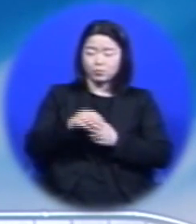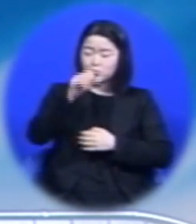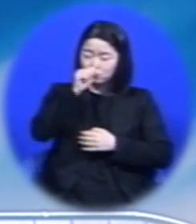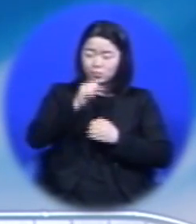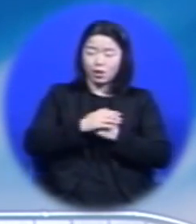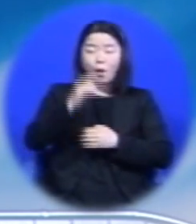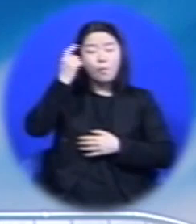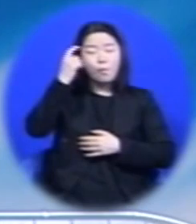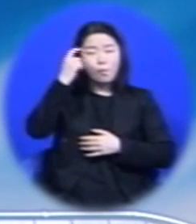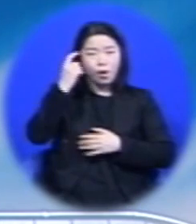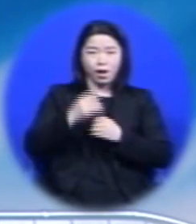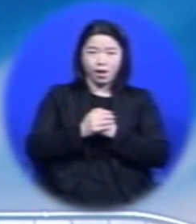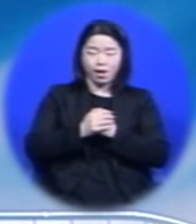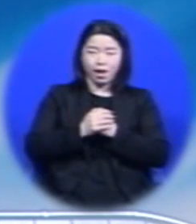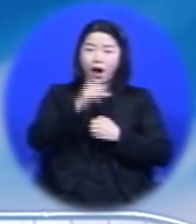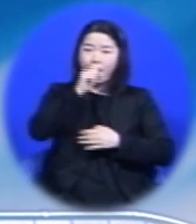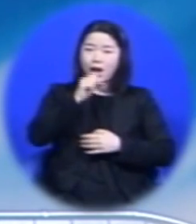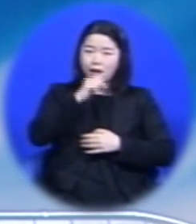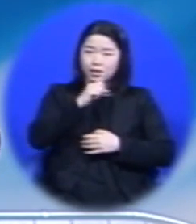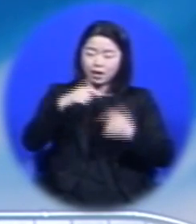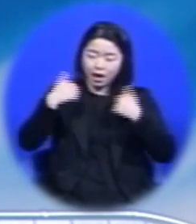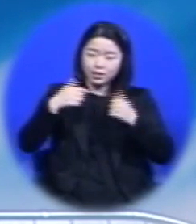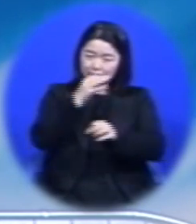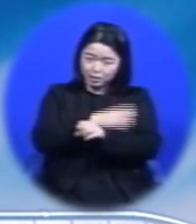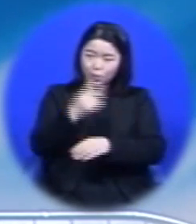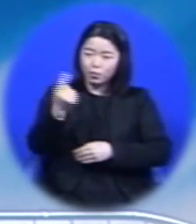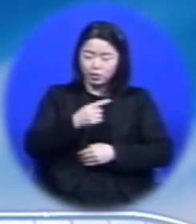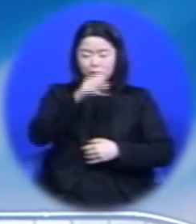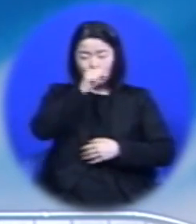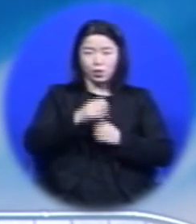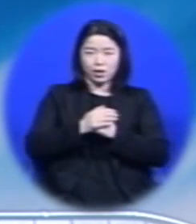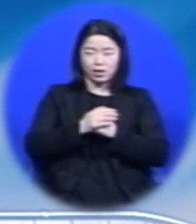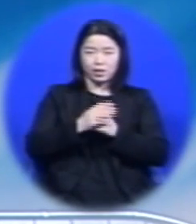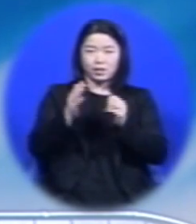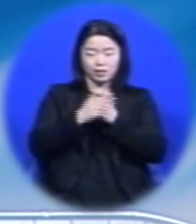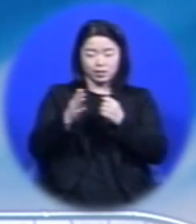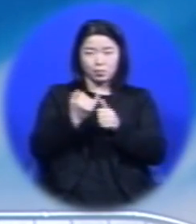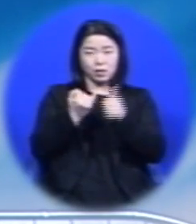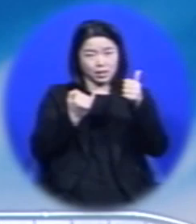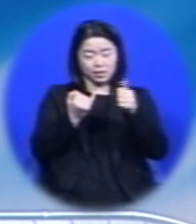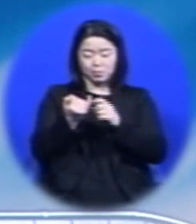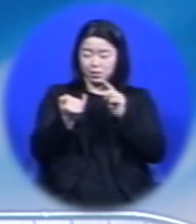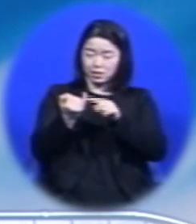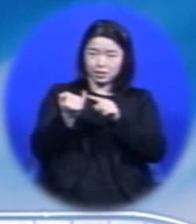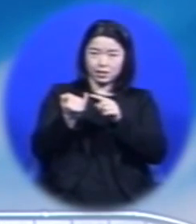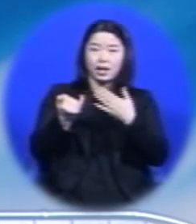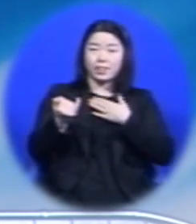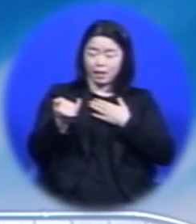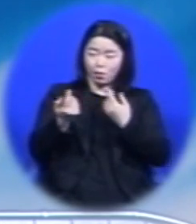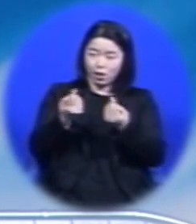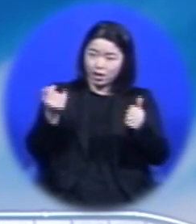왜 좋으냐고 아이스크림을 늘 사 와서 좋다고 그랬습니다 그래서 남편이 아내에게 나와